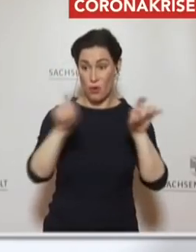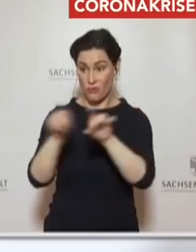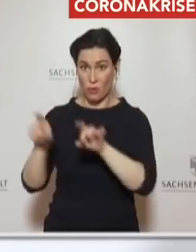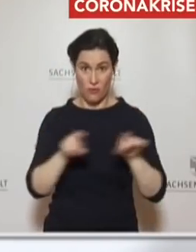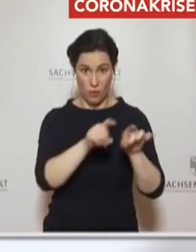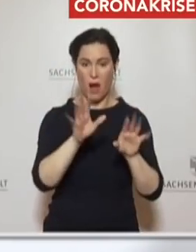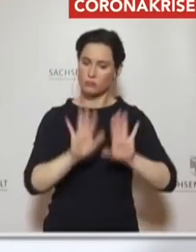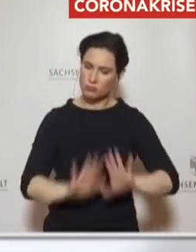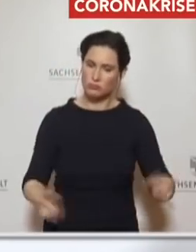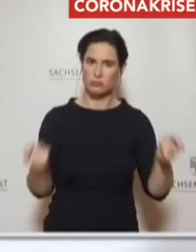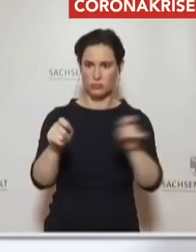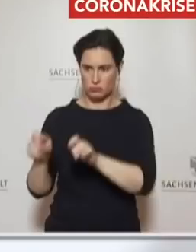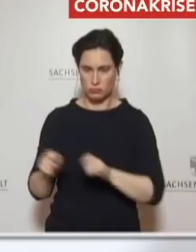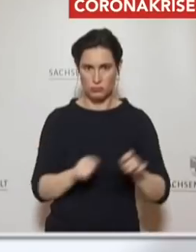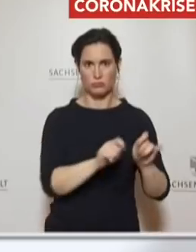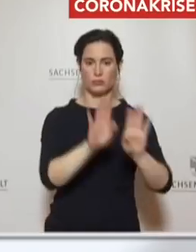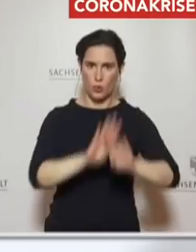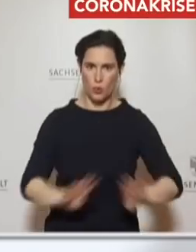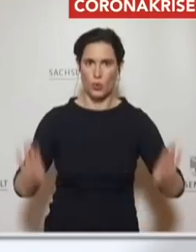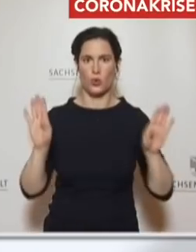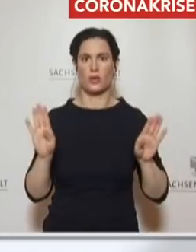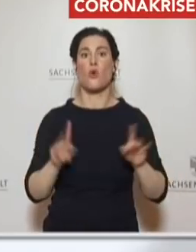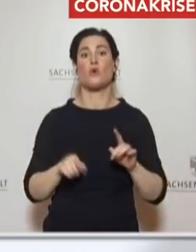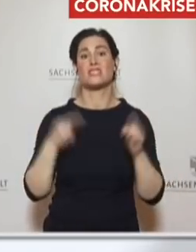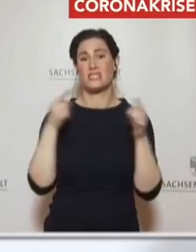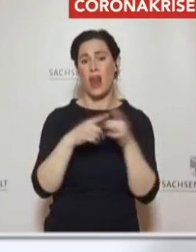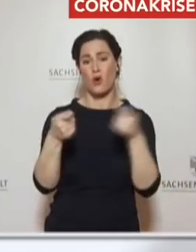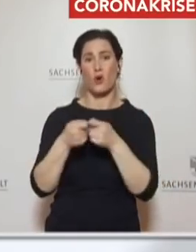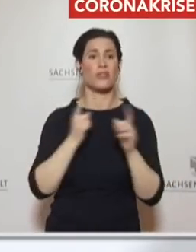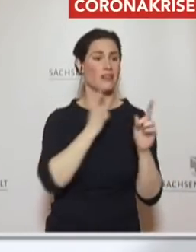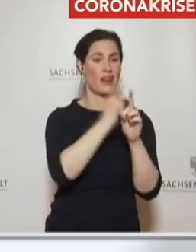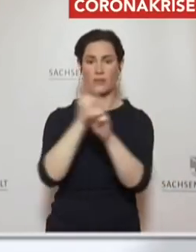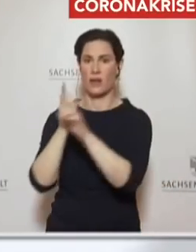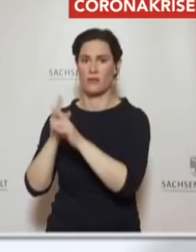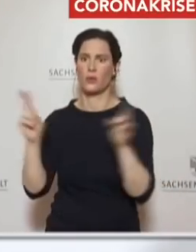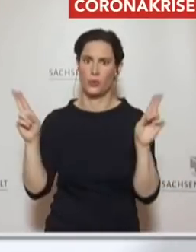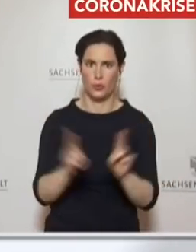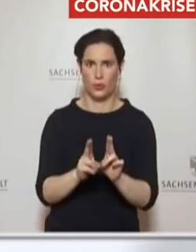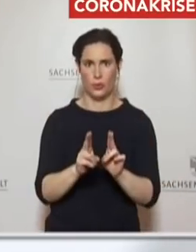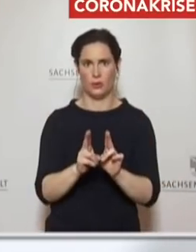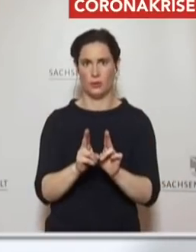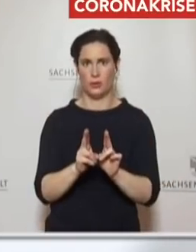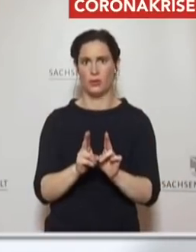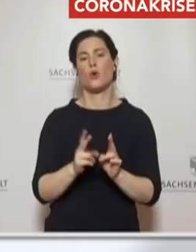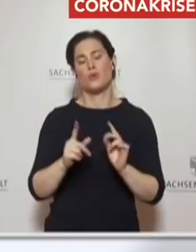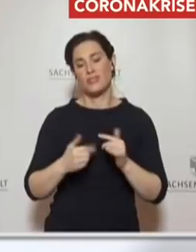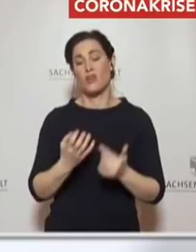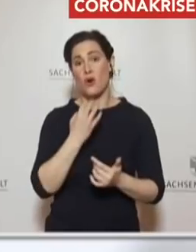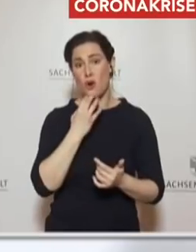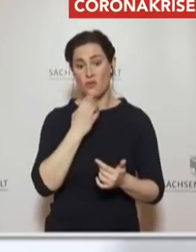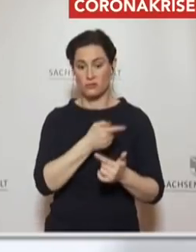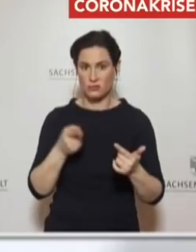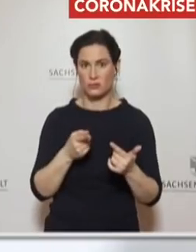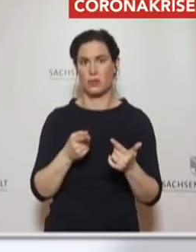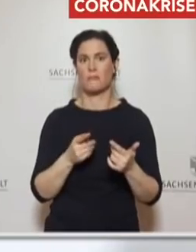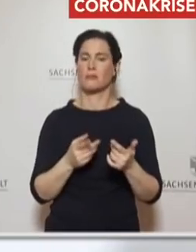runtergefahren und soll, wie gesagt, dann auch die Kontaktdichten mit reduzieren helfen. Wir hoffen, dass dadurch auch neben